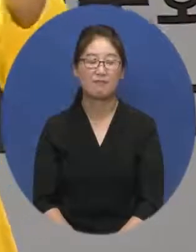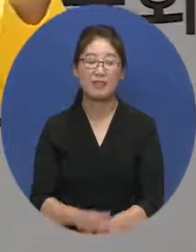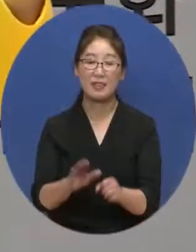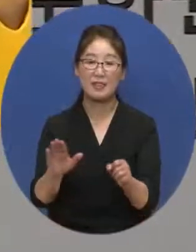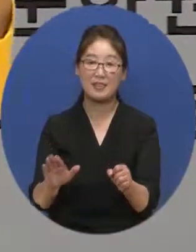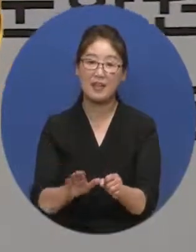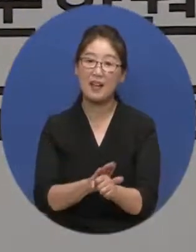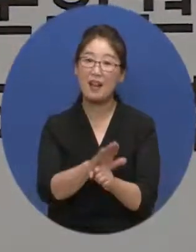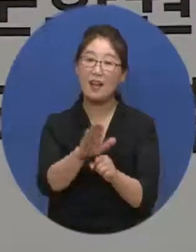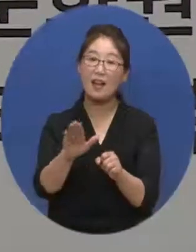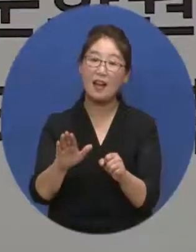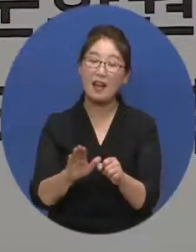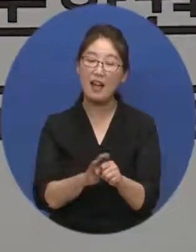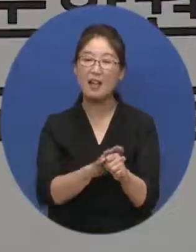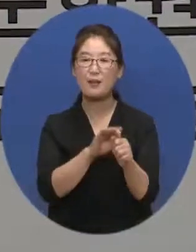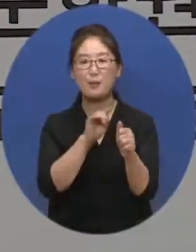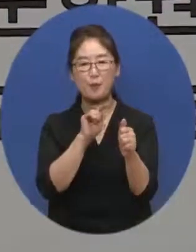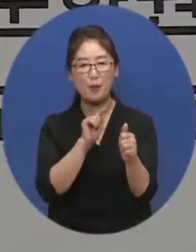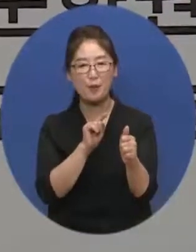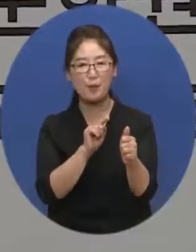사랑에게